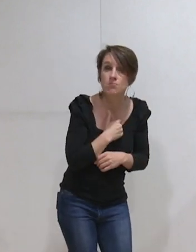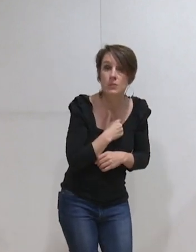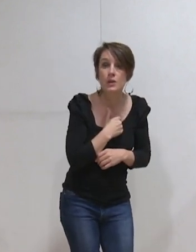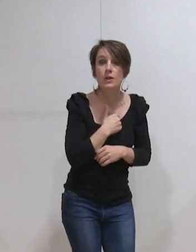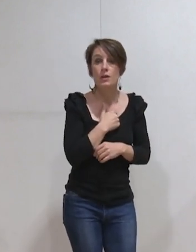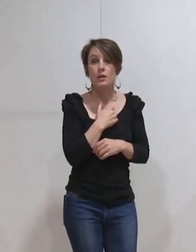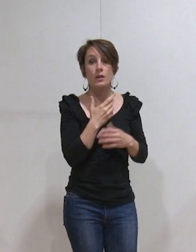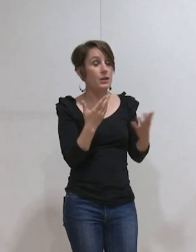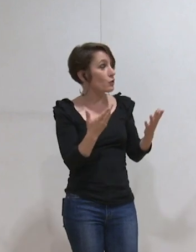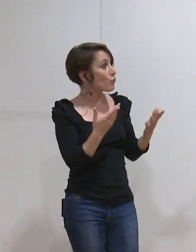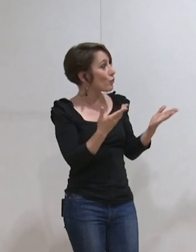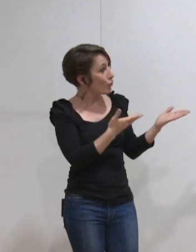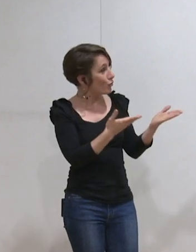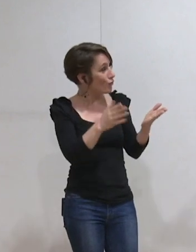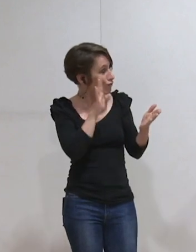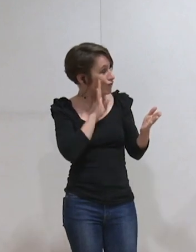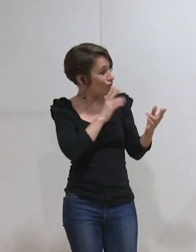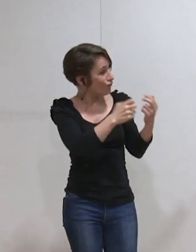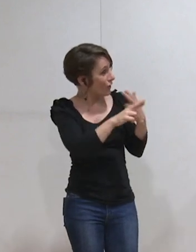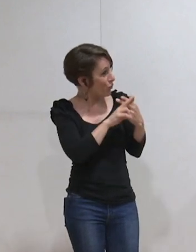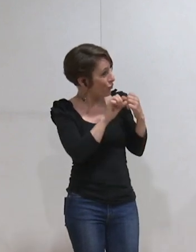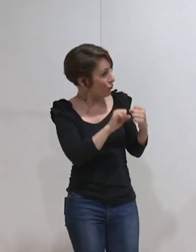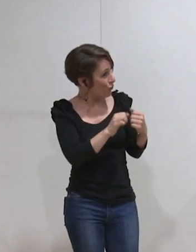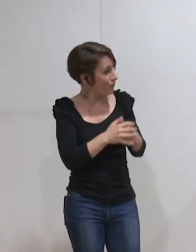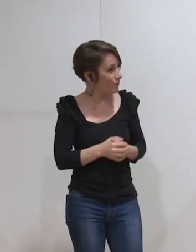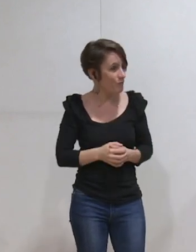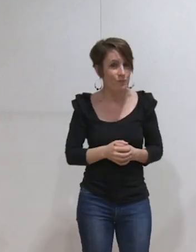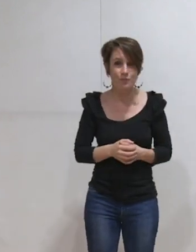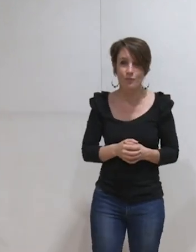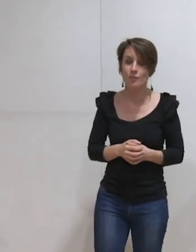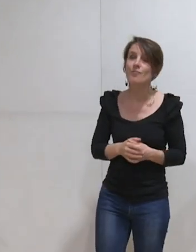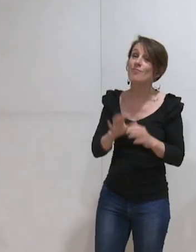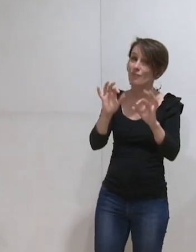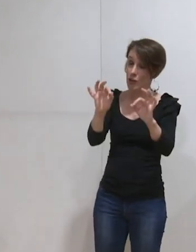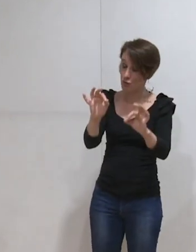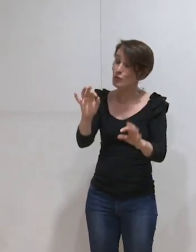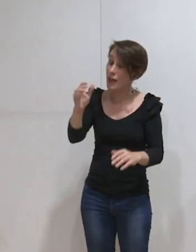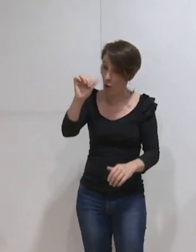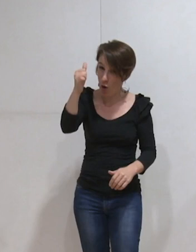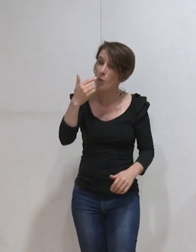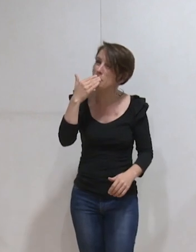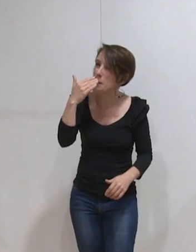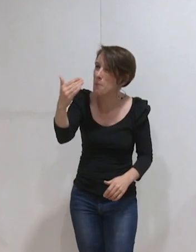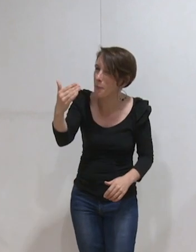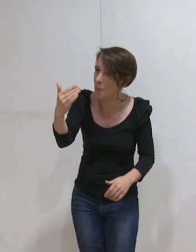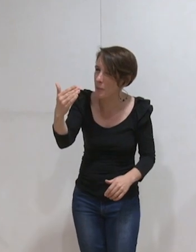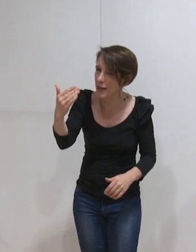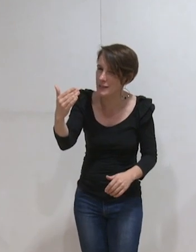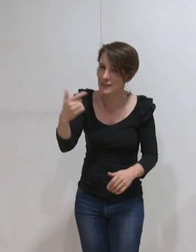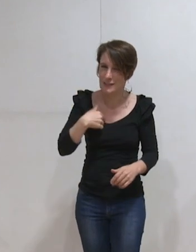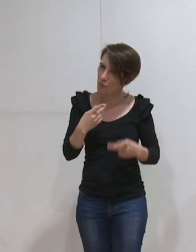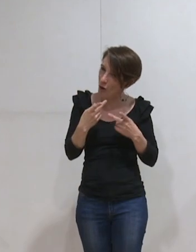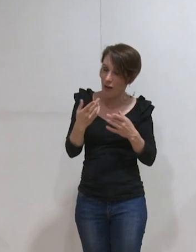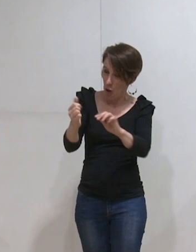donc je vous laisse nous l'indiquer je merci de me donner l'occasion de prendre la parole en conseil